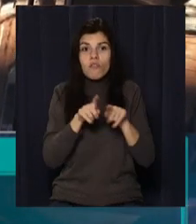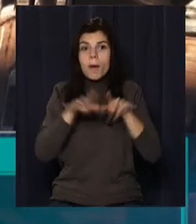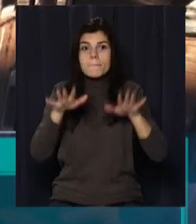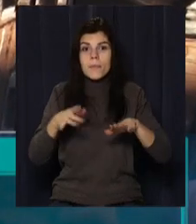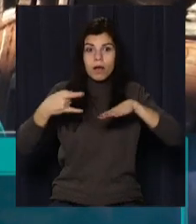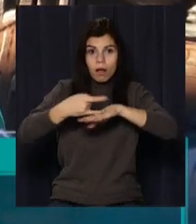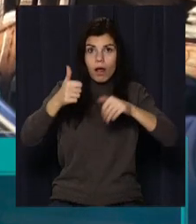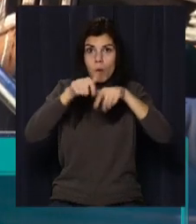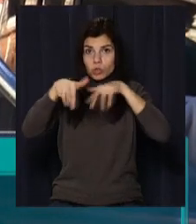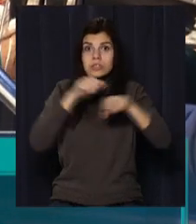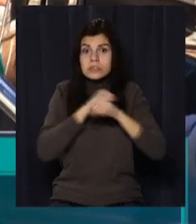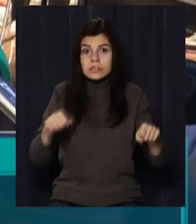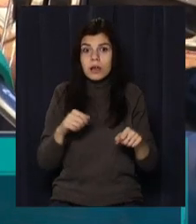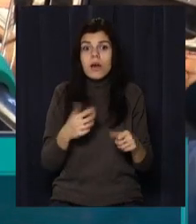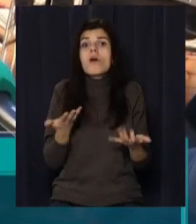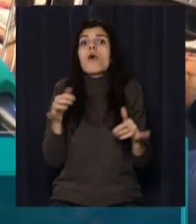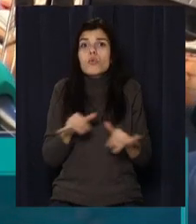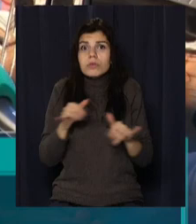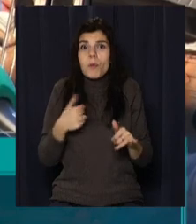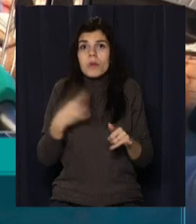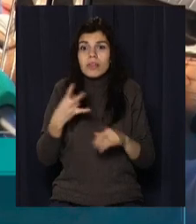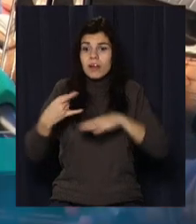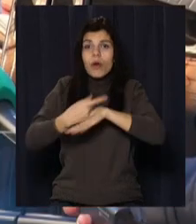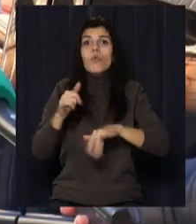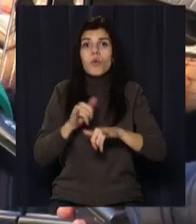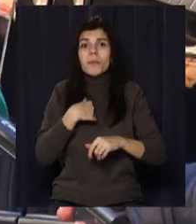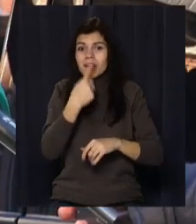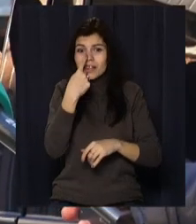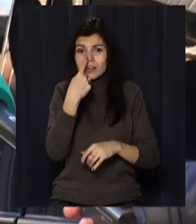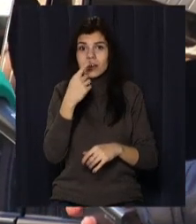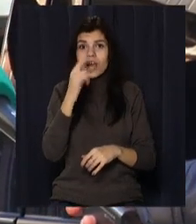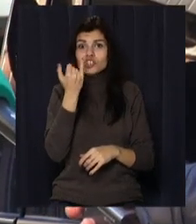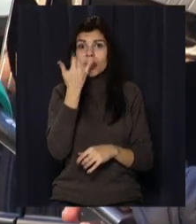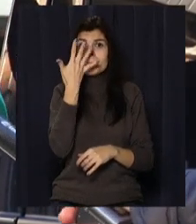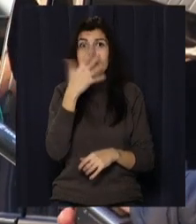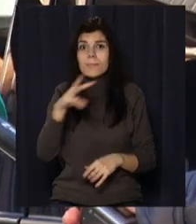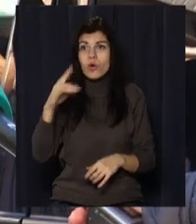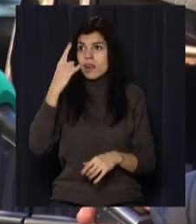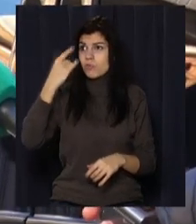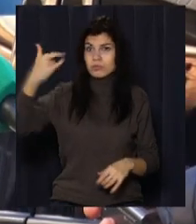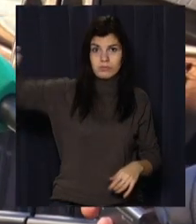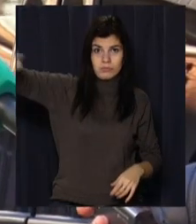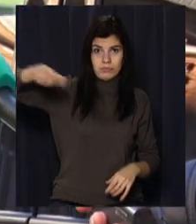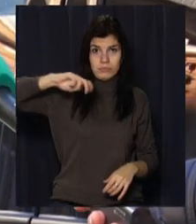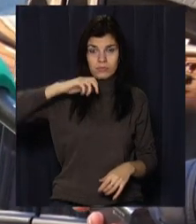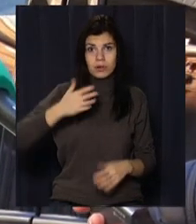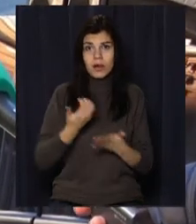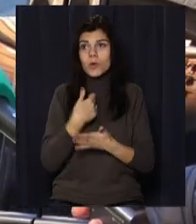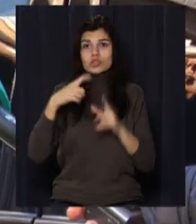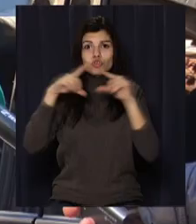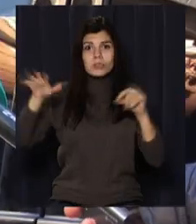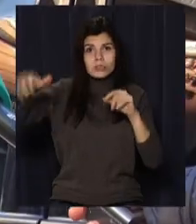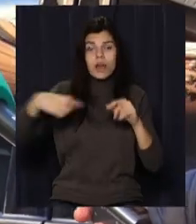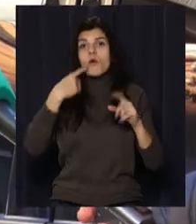от вопрос. Там оставляли, куди мені стати? Зараз 5 хвилин дитинок виїде. Ну, вже хоча б під'їхати к движению, к воротам школи. От я розумію, що